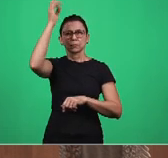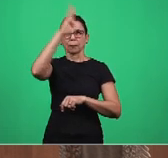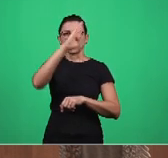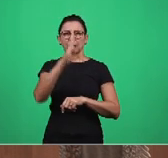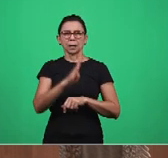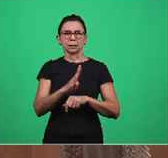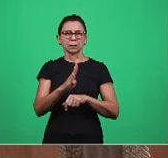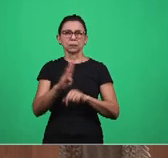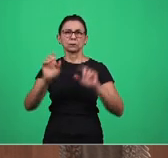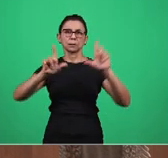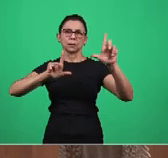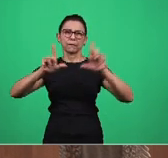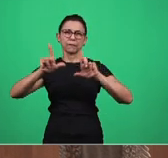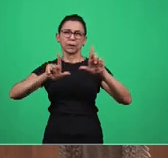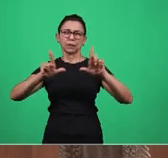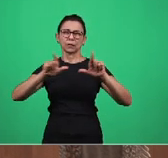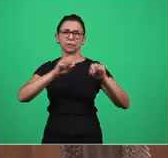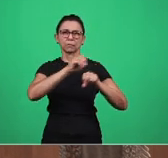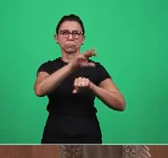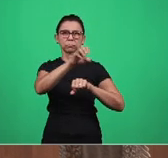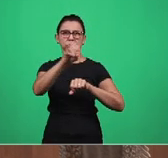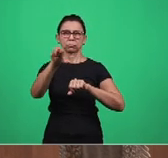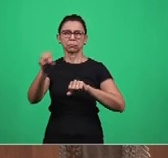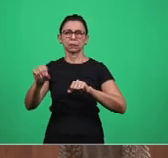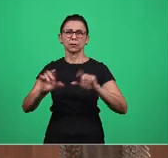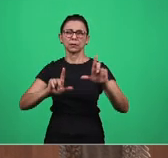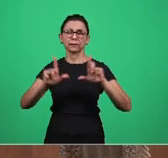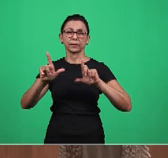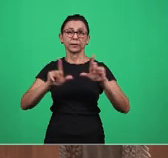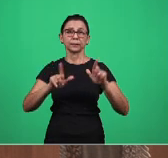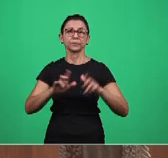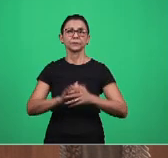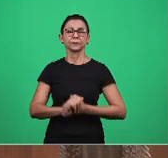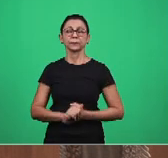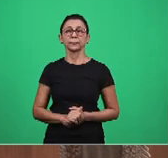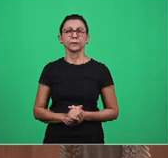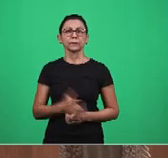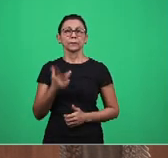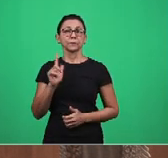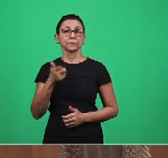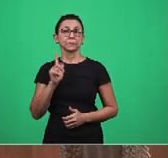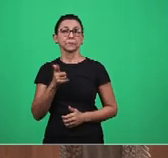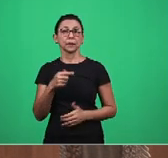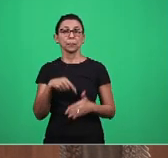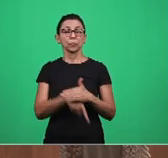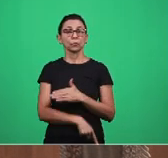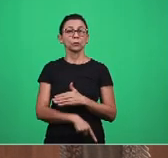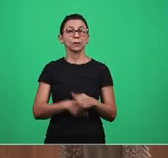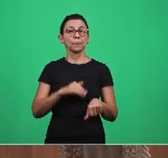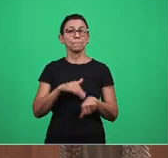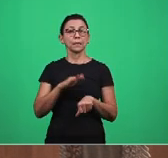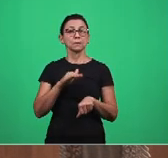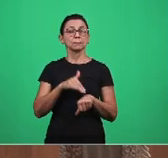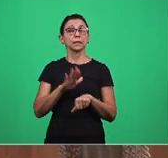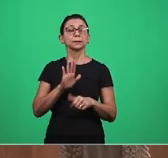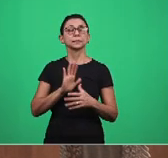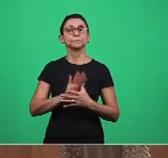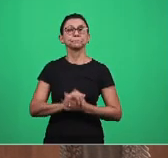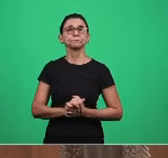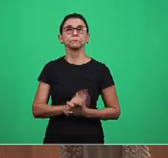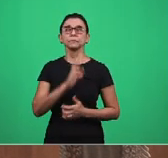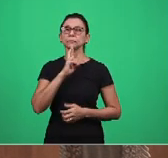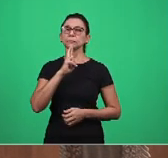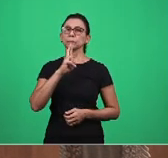dans plusieurs endroits du Brésil, plusieurs chaînes diffusent cette programmation. Et la question qui a été posée dans cette programmation, le